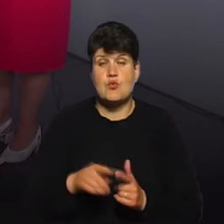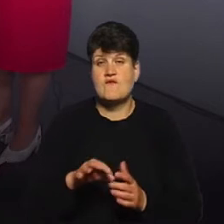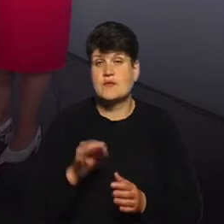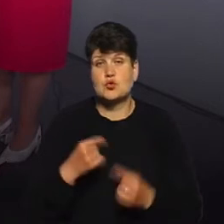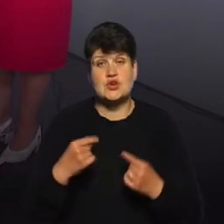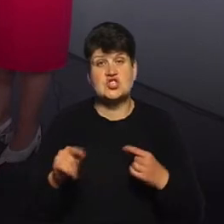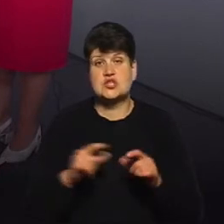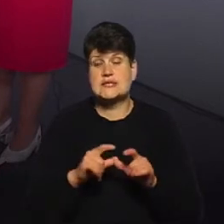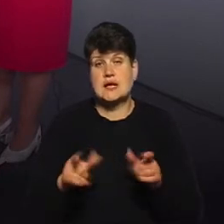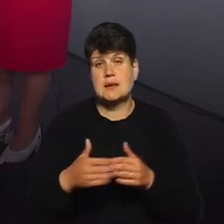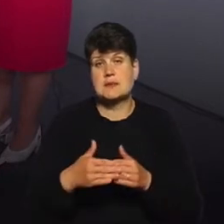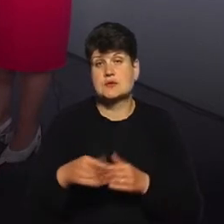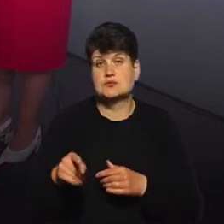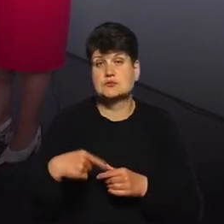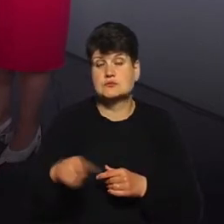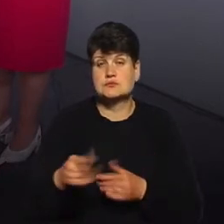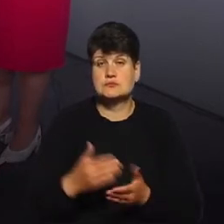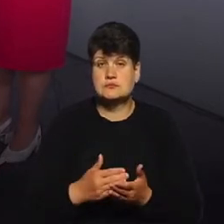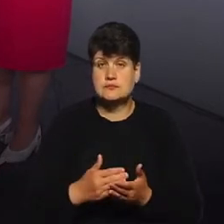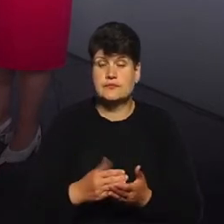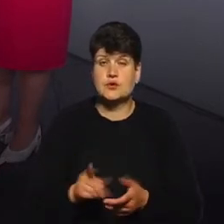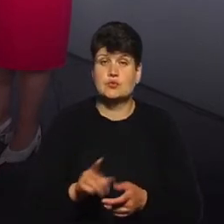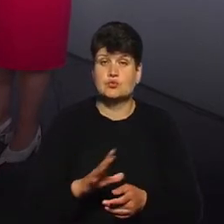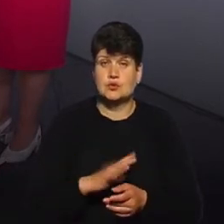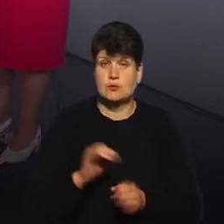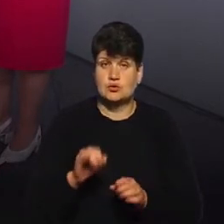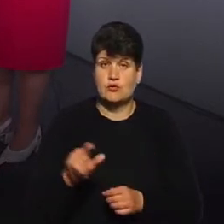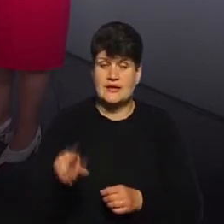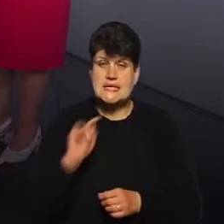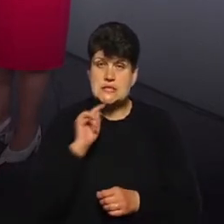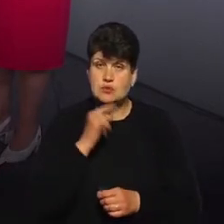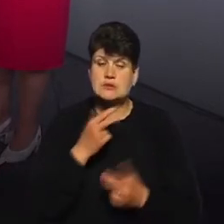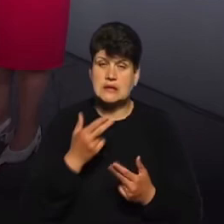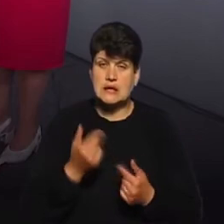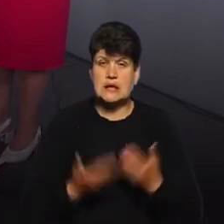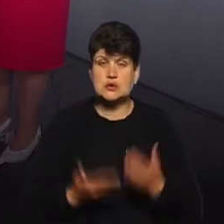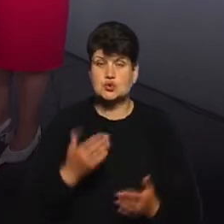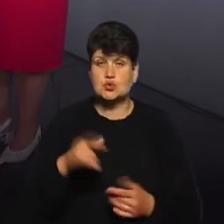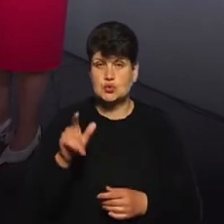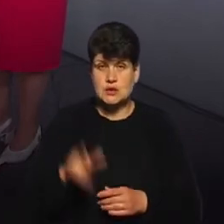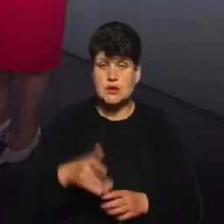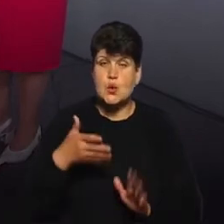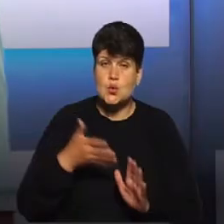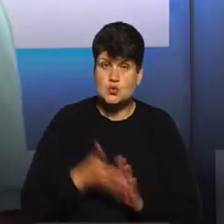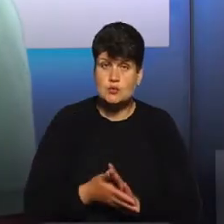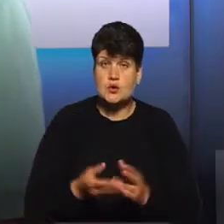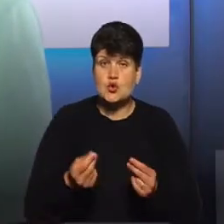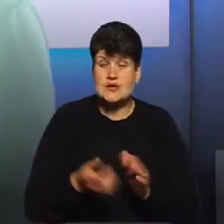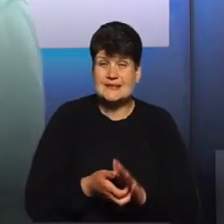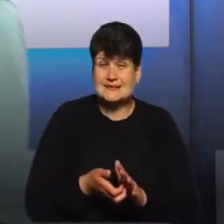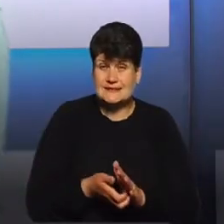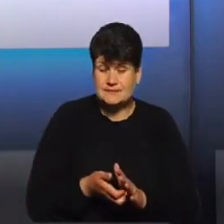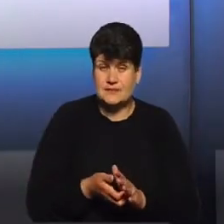щоб була десь можливість у людей зекономити. Тобто так, якщо людина розуміє, що коштів бракує, вона може вибрати тільки проживання